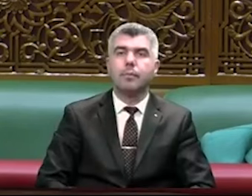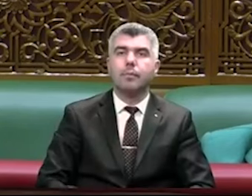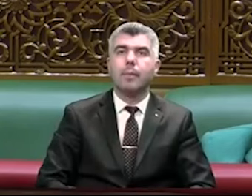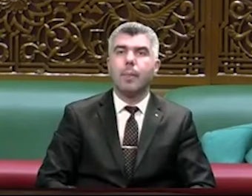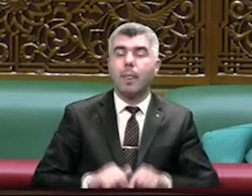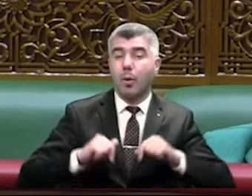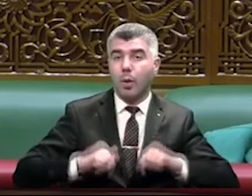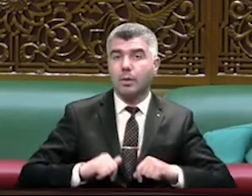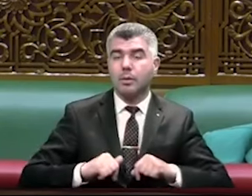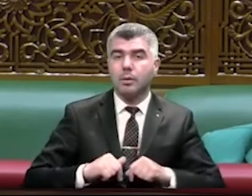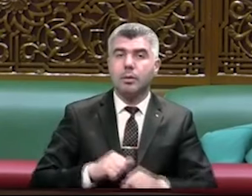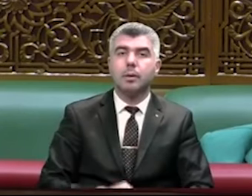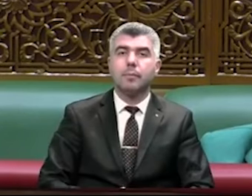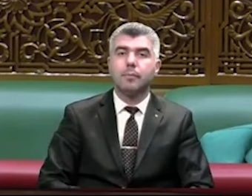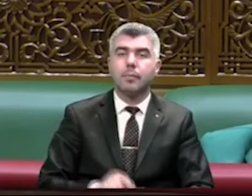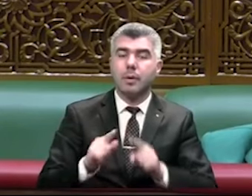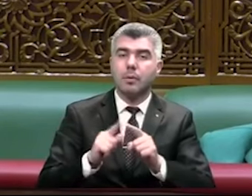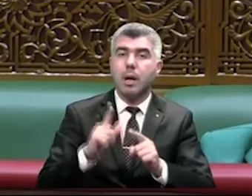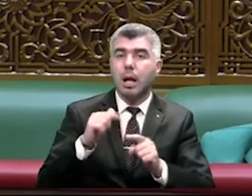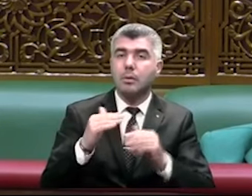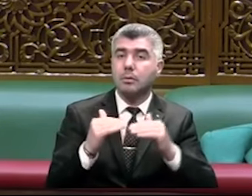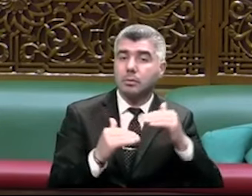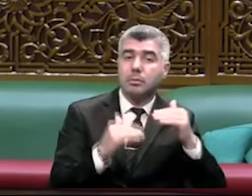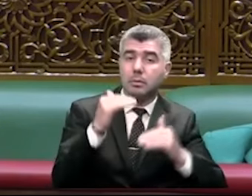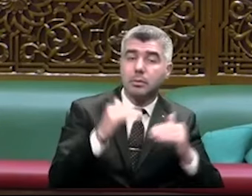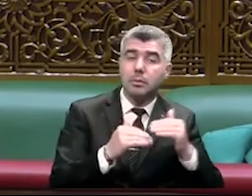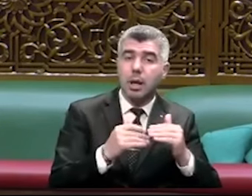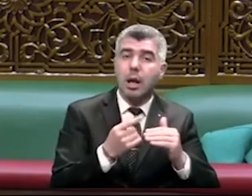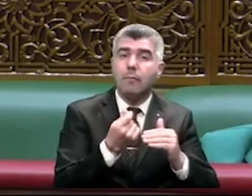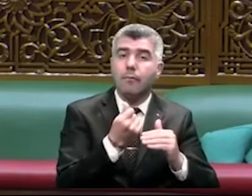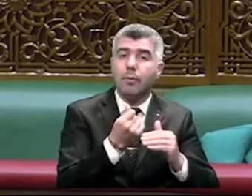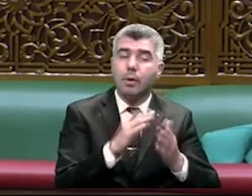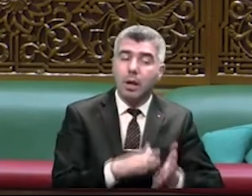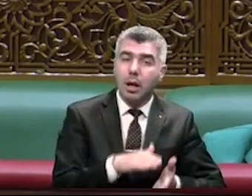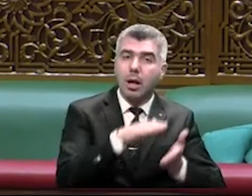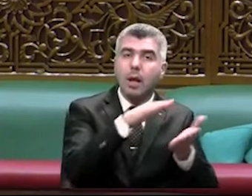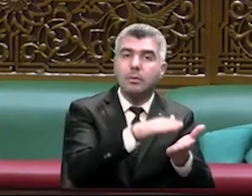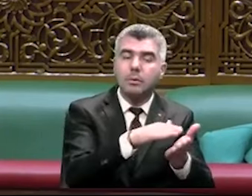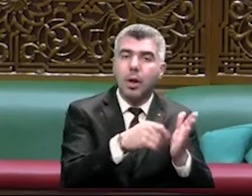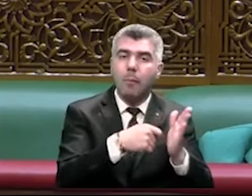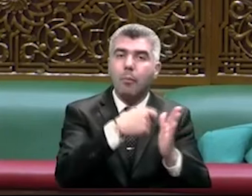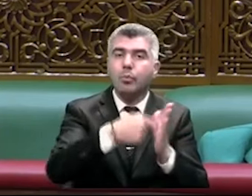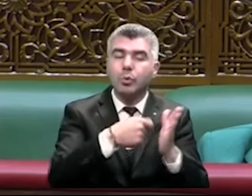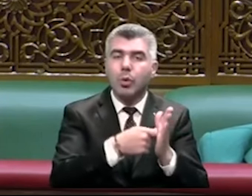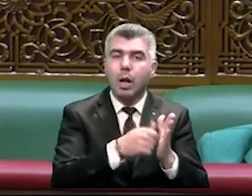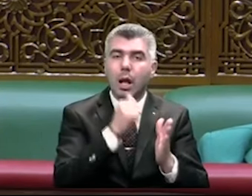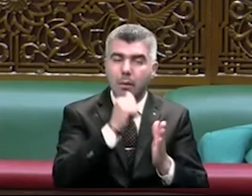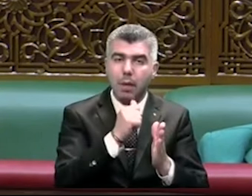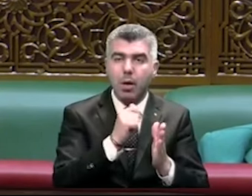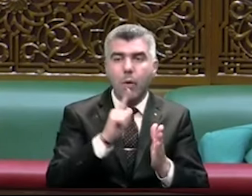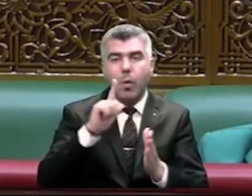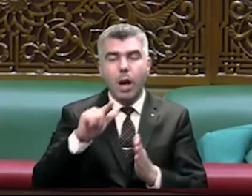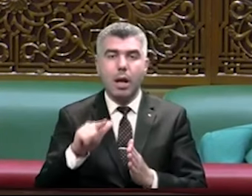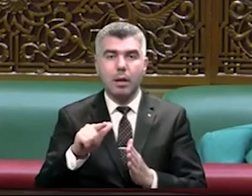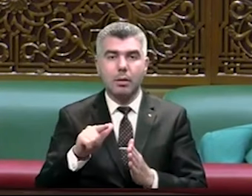الوزير نود الاشاره الى التفاوت الحاصل بين المبالغ المرصوده للاستثمارات والمشاريع بالقطاع المائي وتلك التي